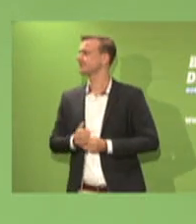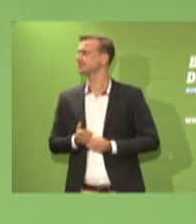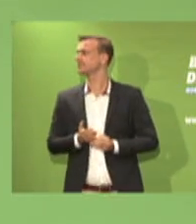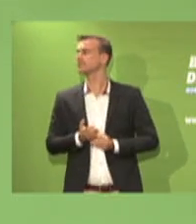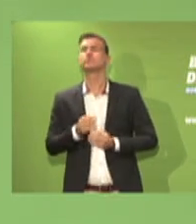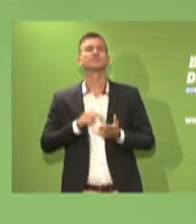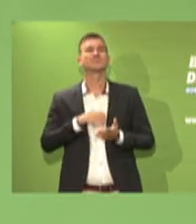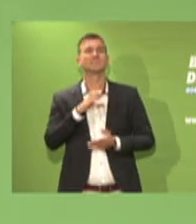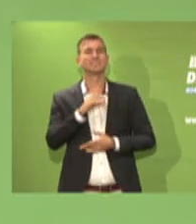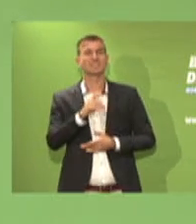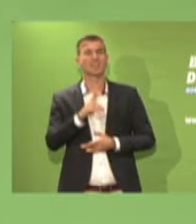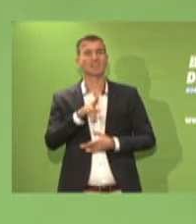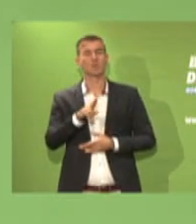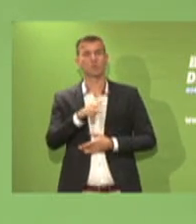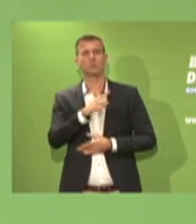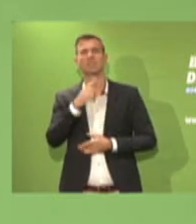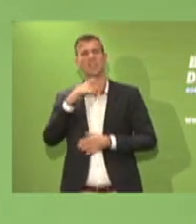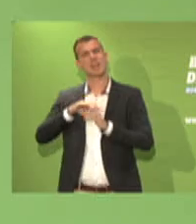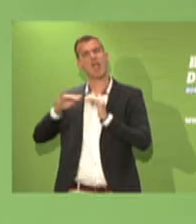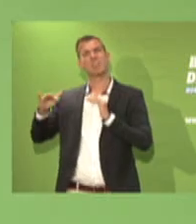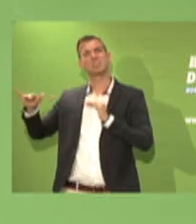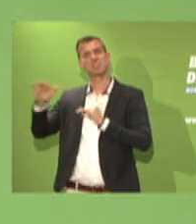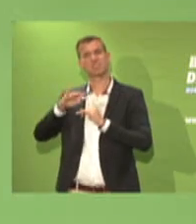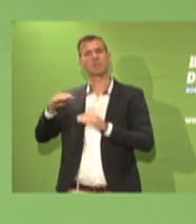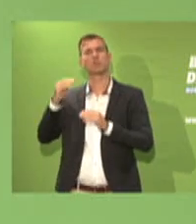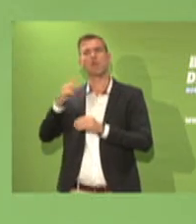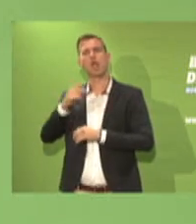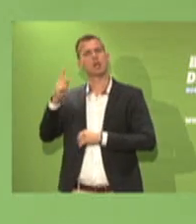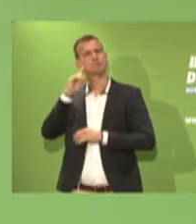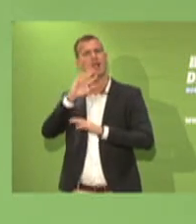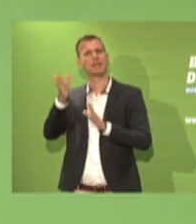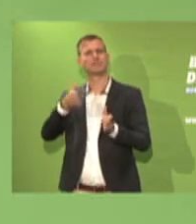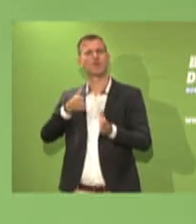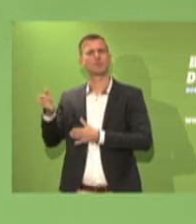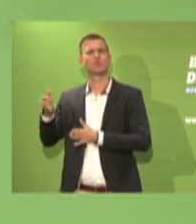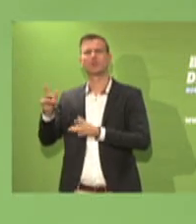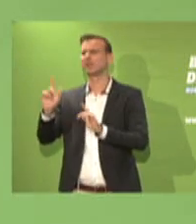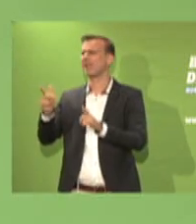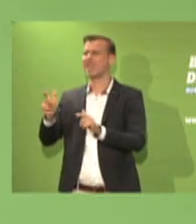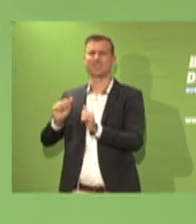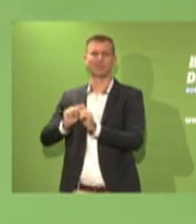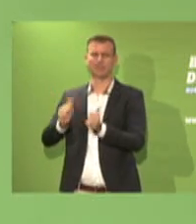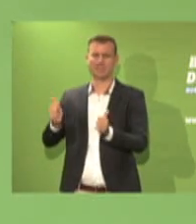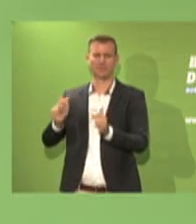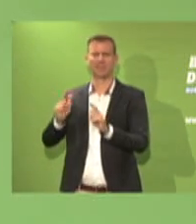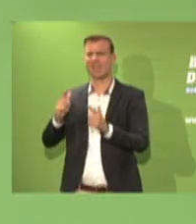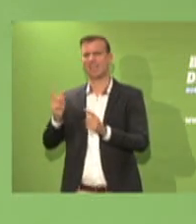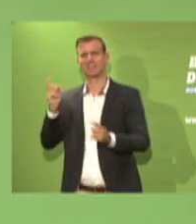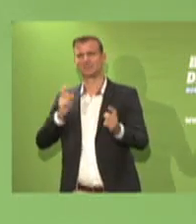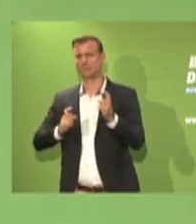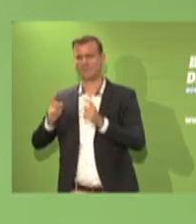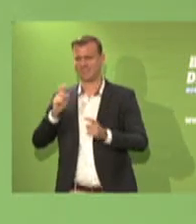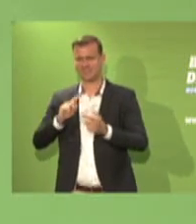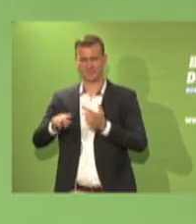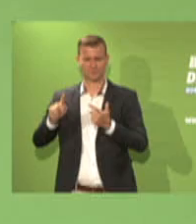Denn die CDU tut immer so, als wenn auf dem Land sozusagen aus ihrer Sicht irgendwie da ist alles in Ordnung. Da gibt es keine Scheidungen, da gibt es keine Zuwanderung, da